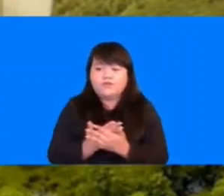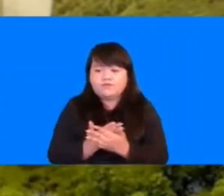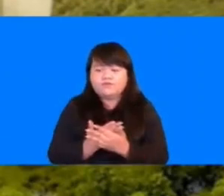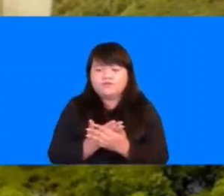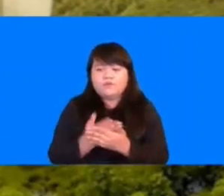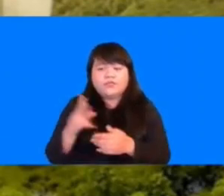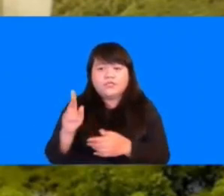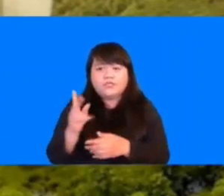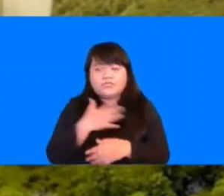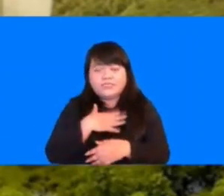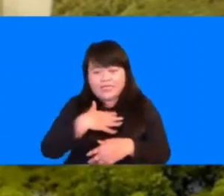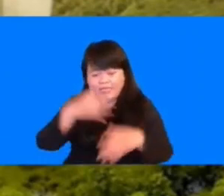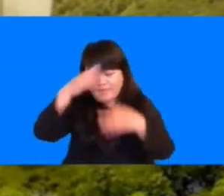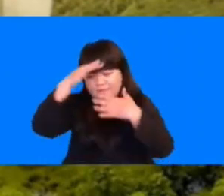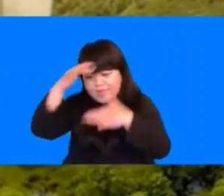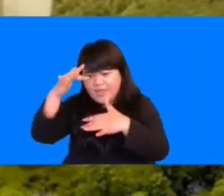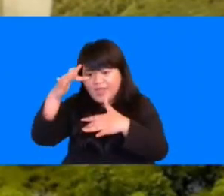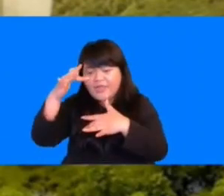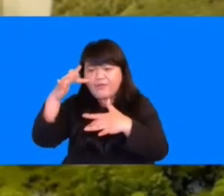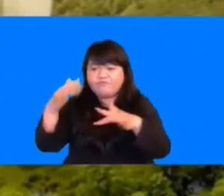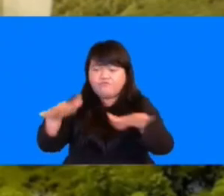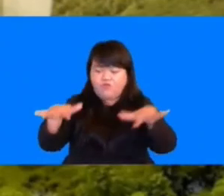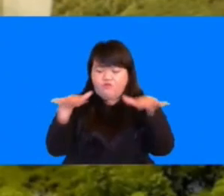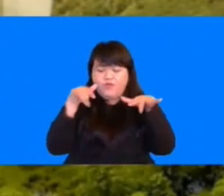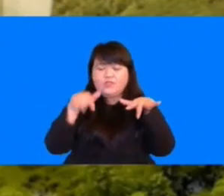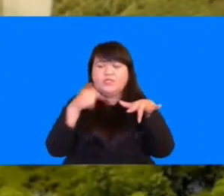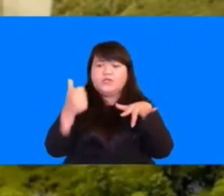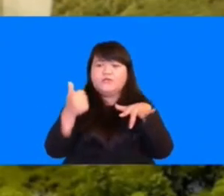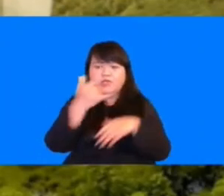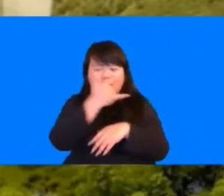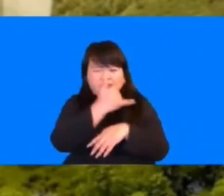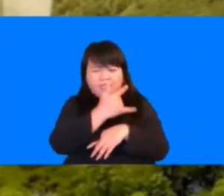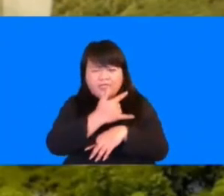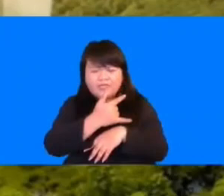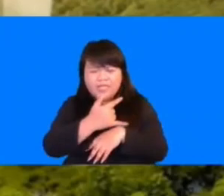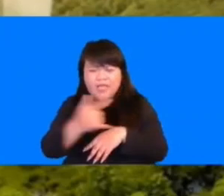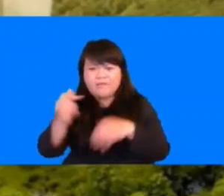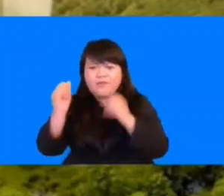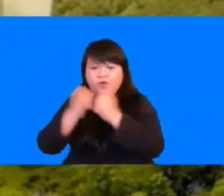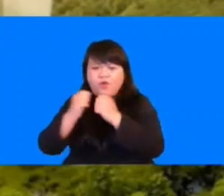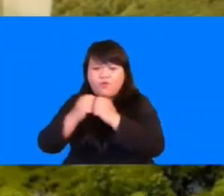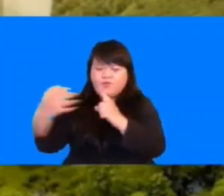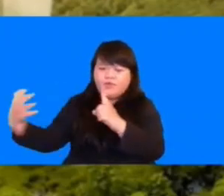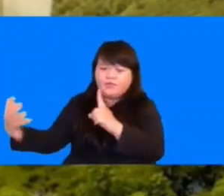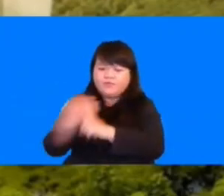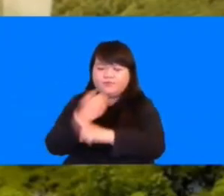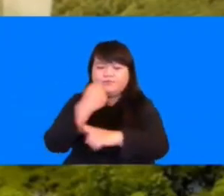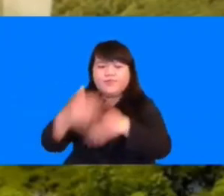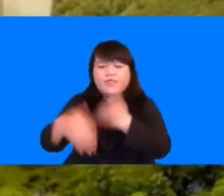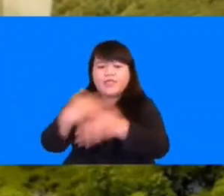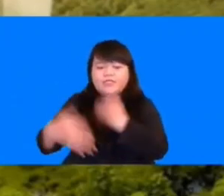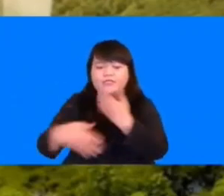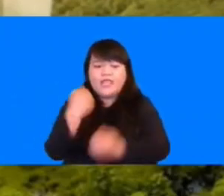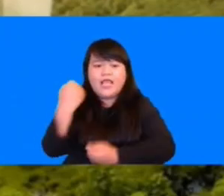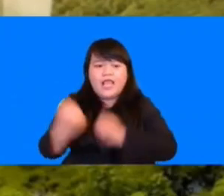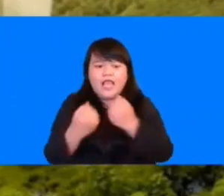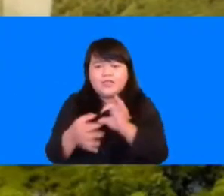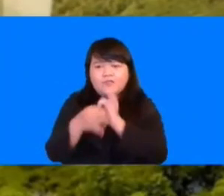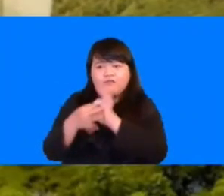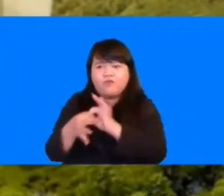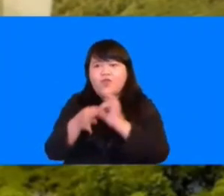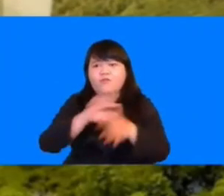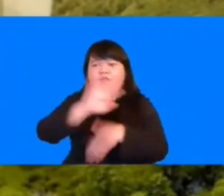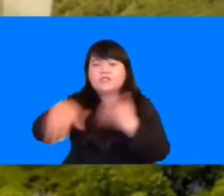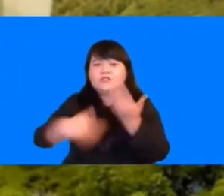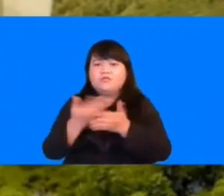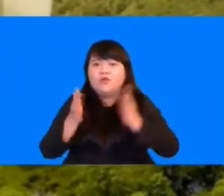Saya berharap melalui konferensi ini, kita dapat meneguhkan kembali komitmen pencapaian SDGs dengan peran aktif dan kolaborasi seluruh